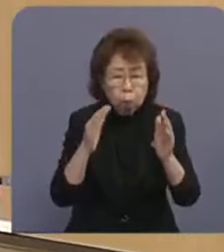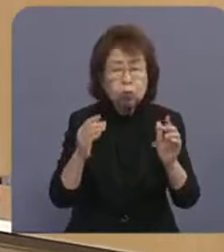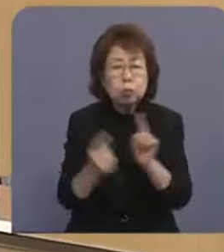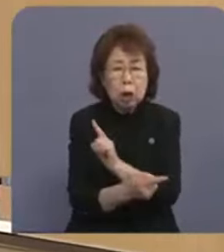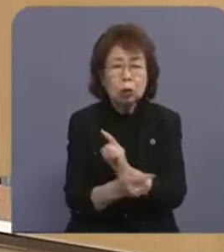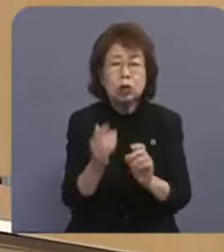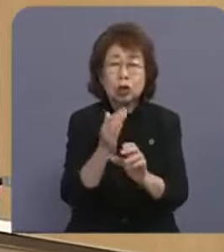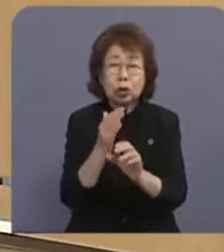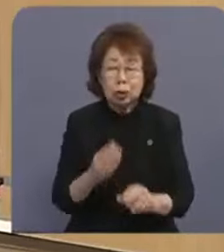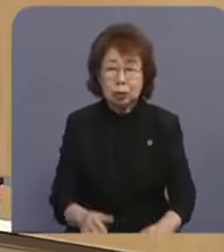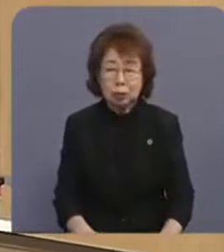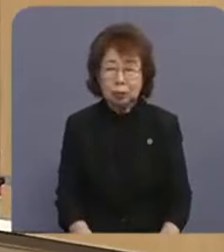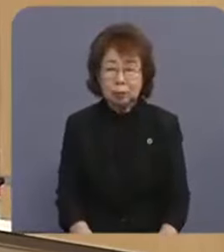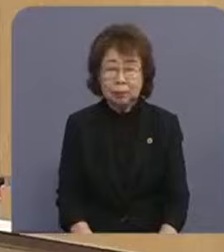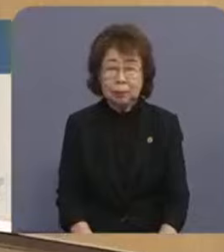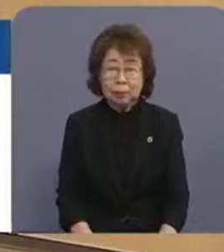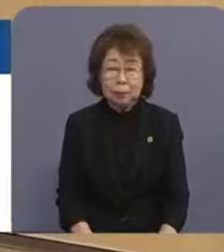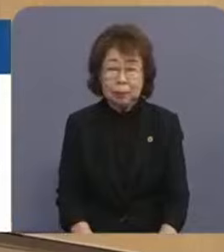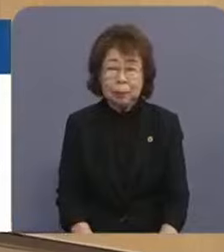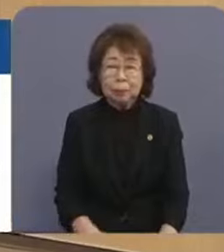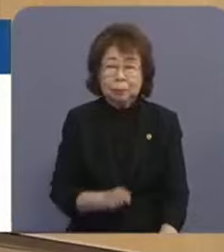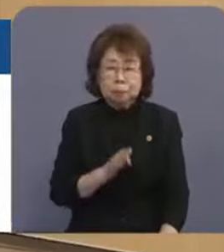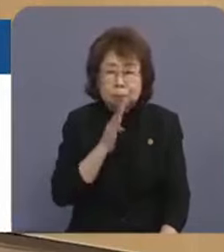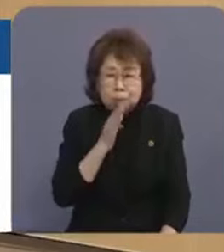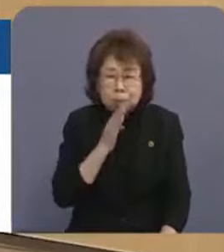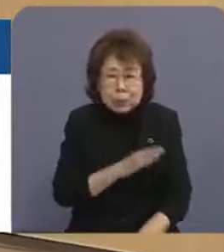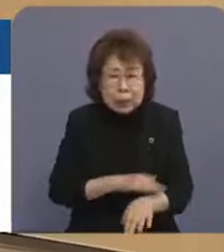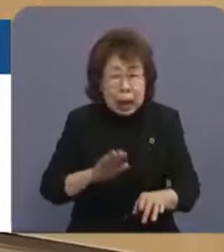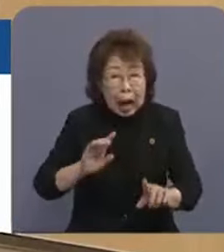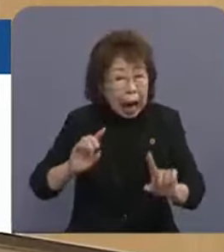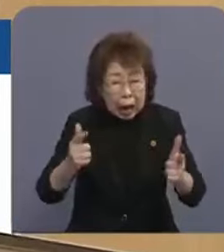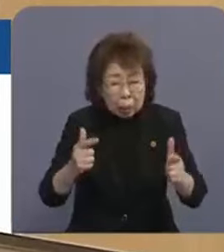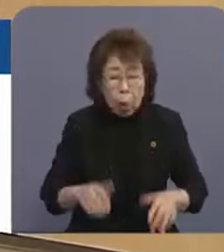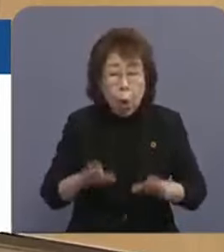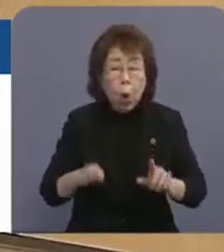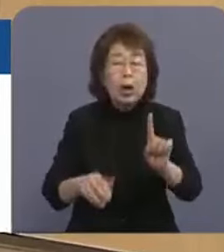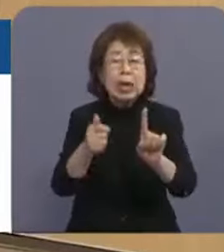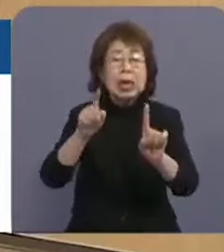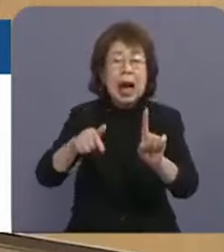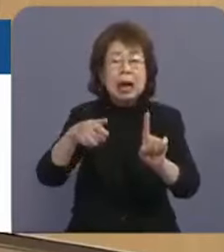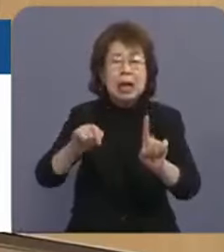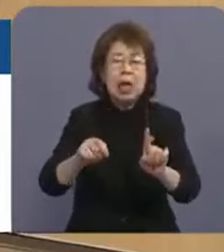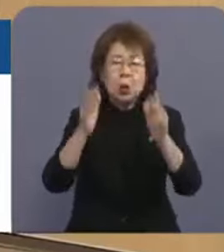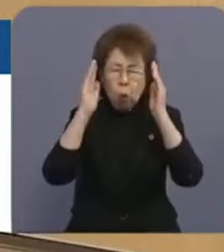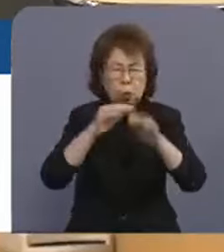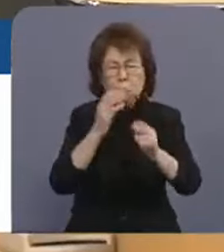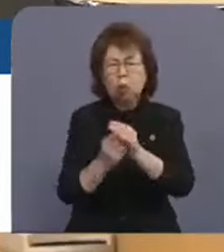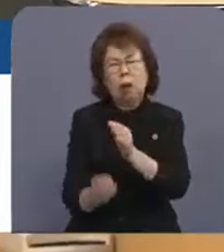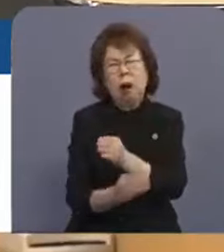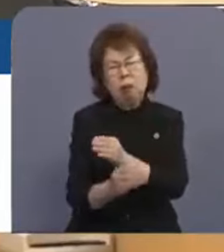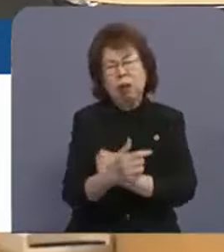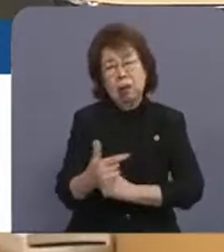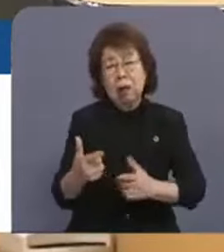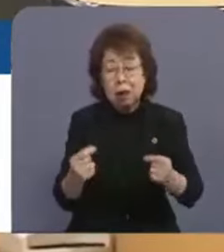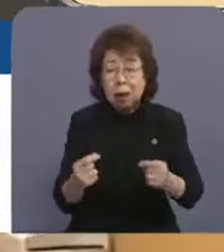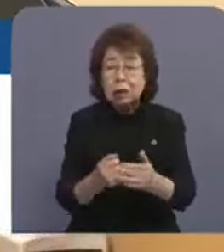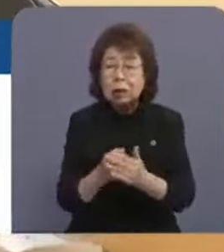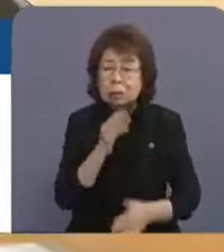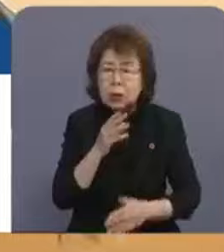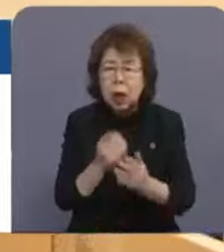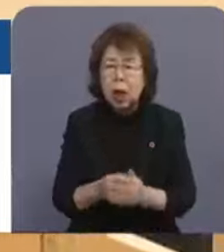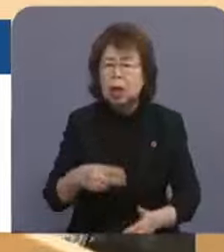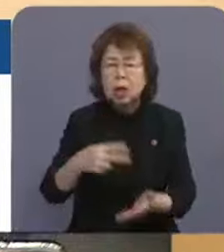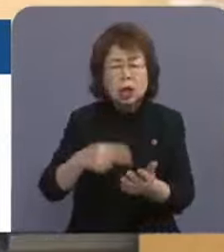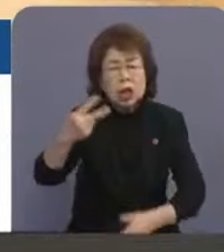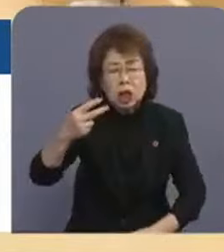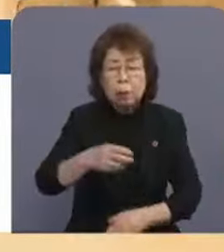있습니다. 정상화되지 않으면 뭐 올 한 학기 교육은 엉망이라고 봐야 되고 실제로 또 2천 명이